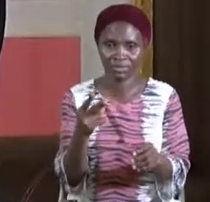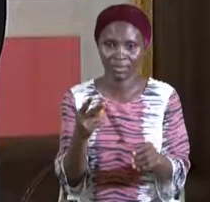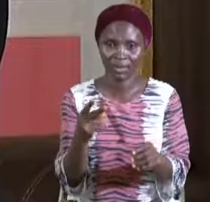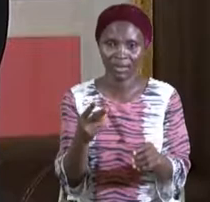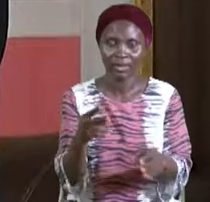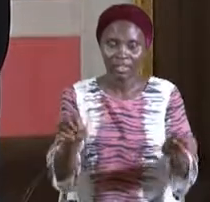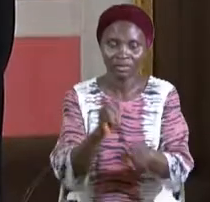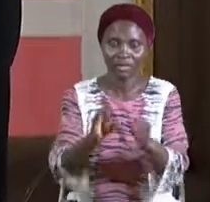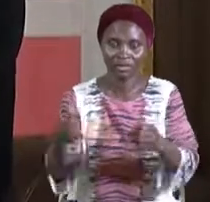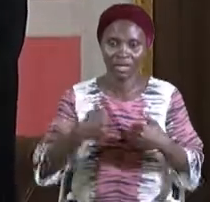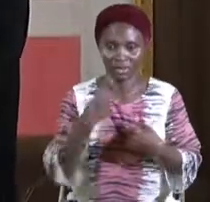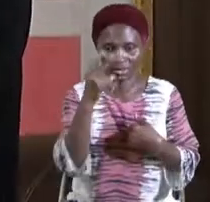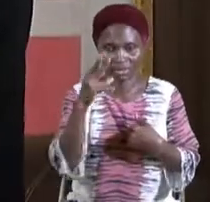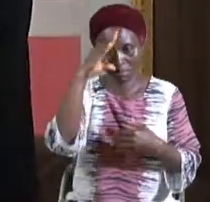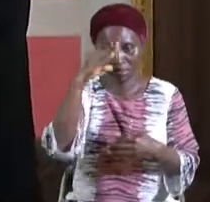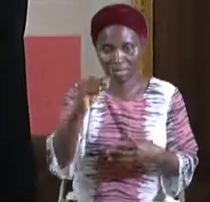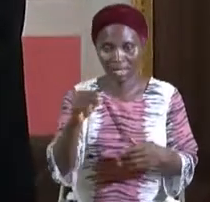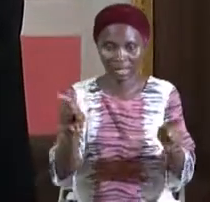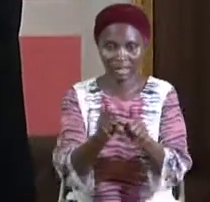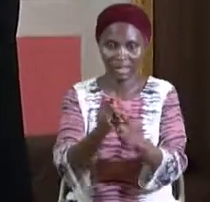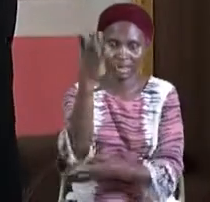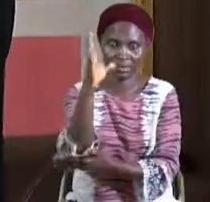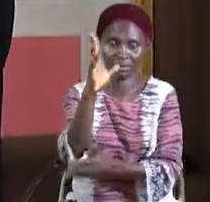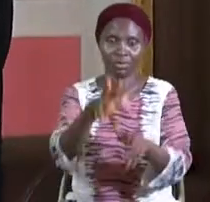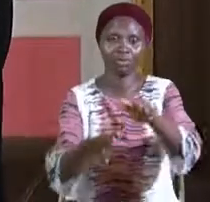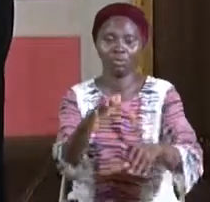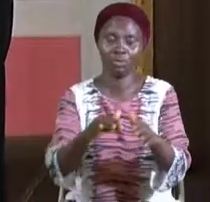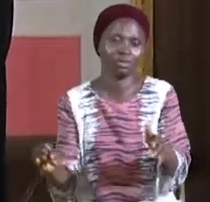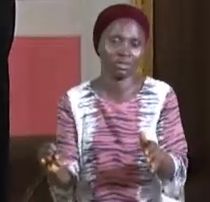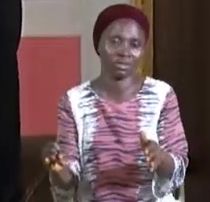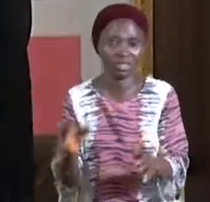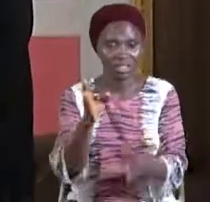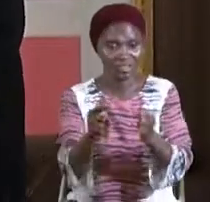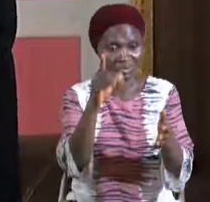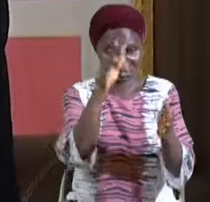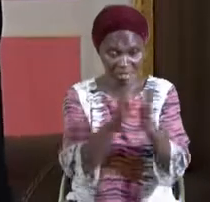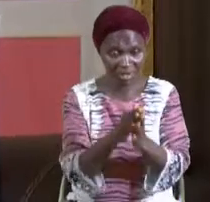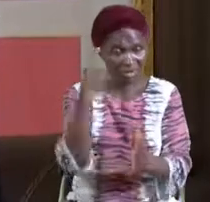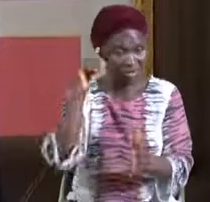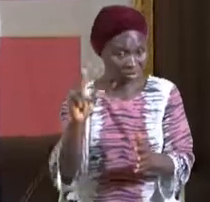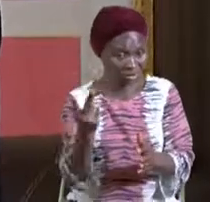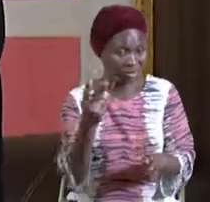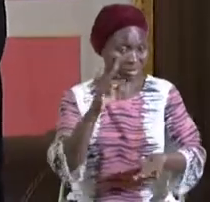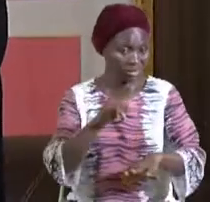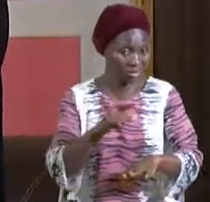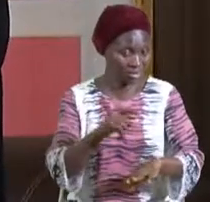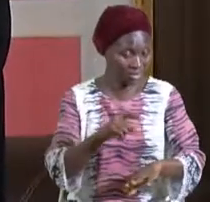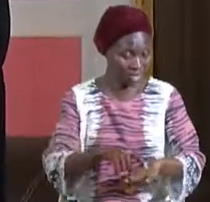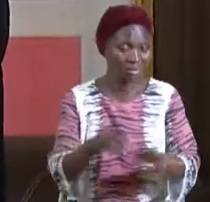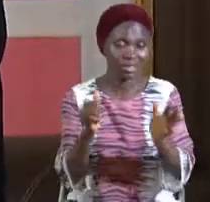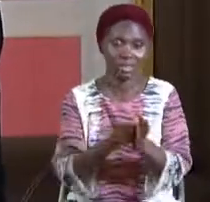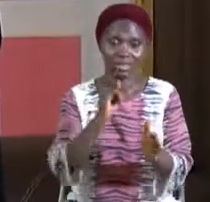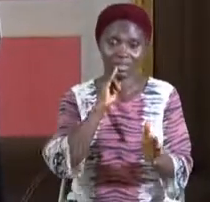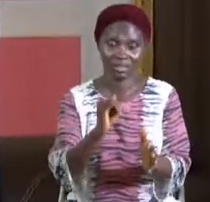vois des hommes comme des hommes, des arbres qui marchent, si tu pries la deuxième fois, ah, c'est l'incrédulité. Jésus n'a pas